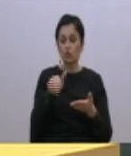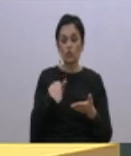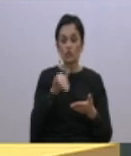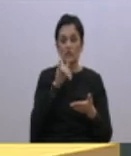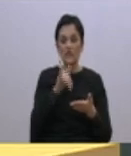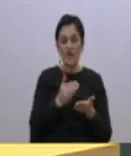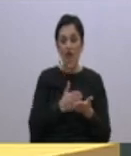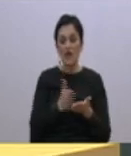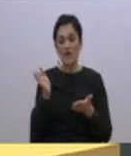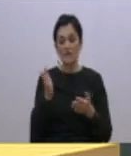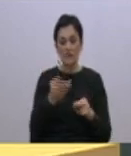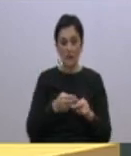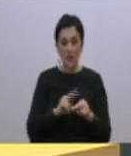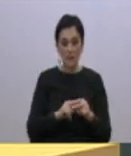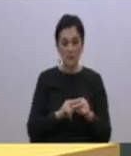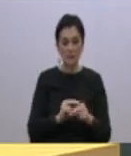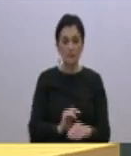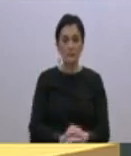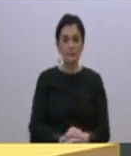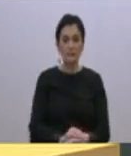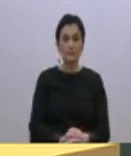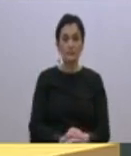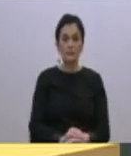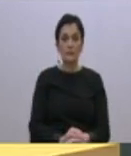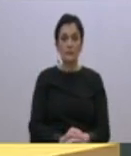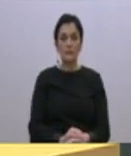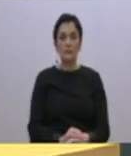uți tebi am ambas.